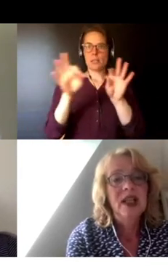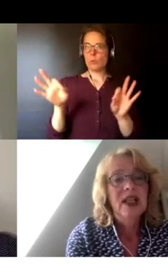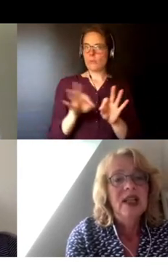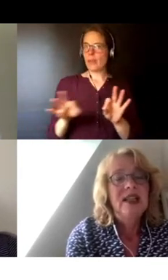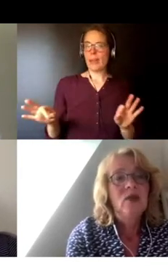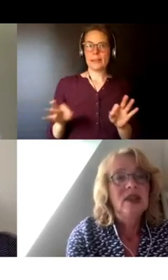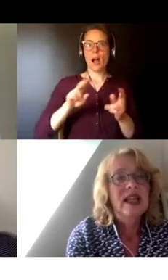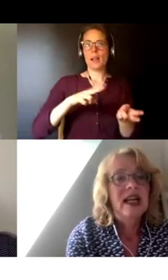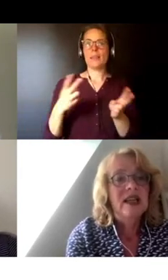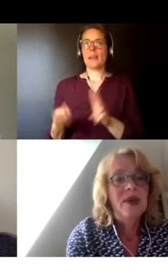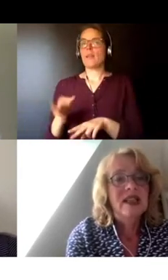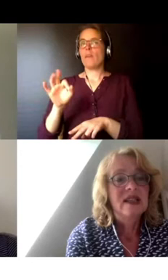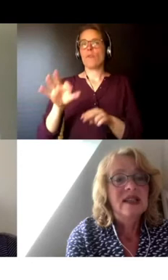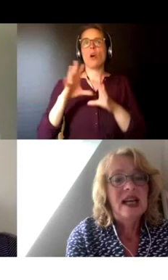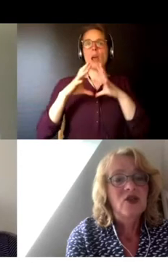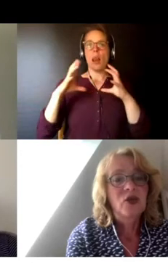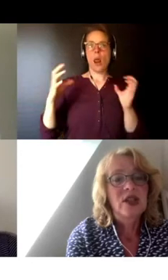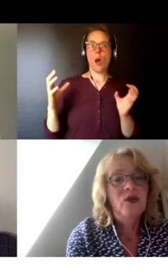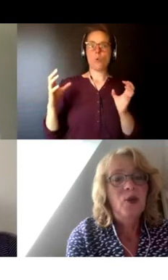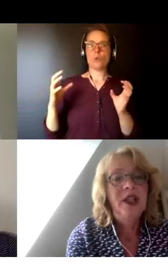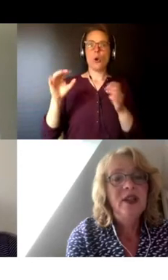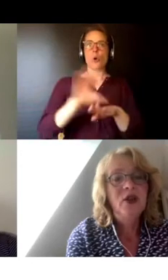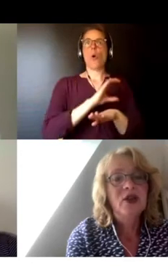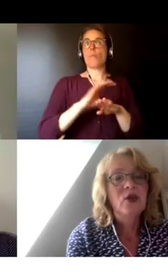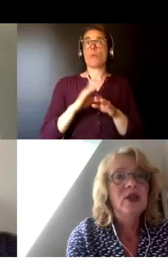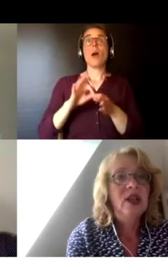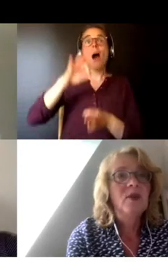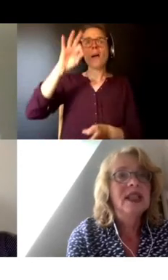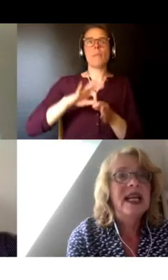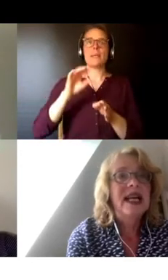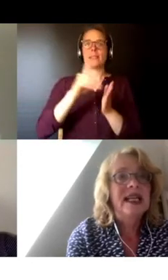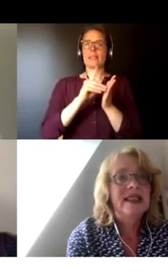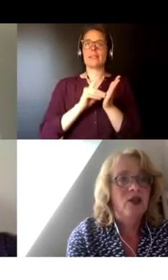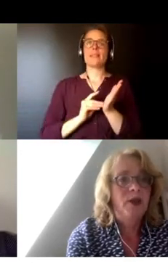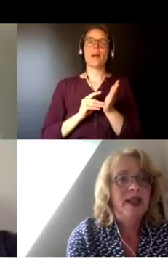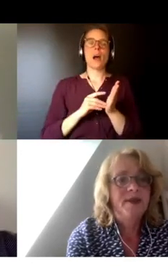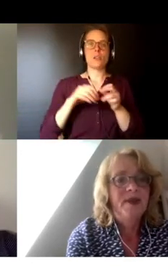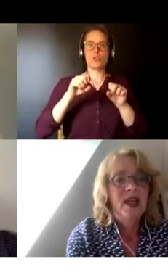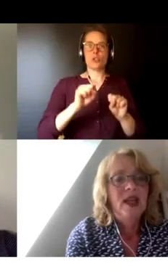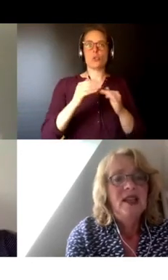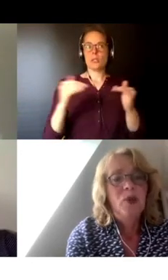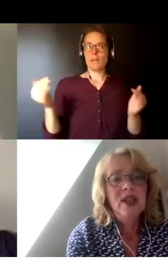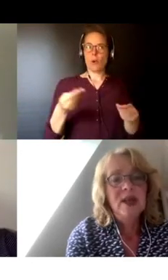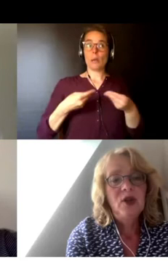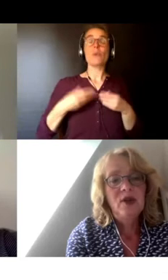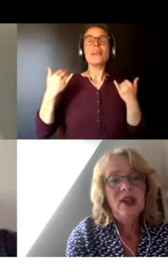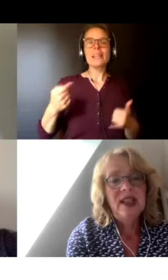gibt, die uns ein angemessenes Datenschutzniveau bieten könnte. Und hier kommt jetzt Gaia-X ins Spiel.